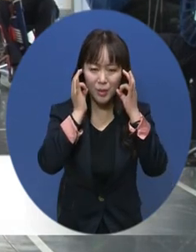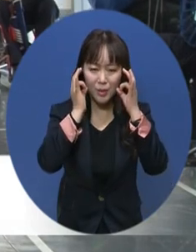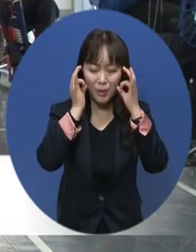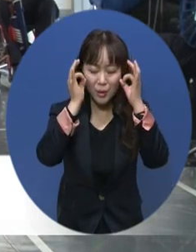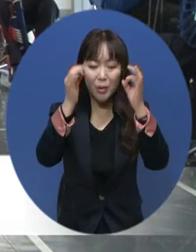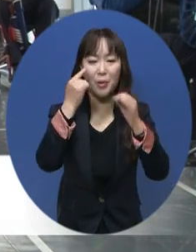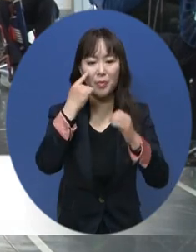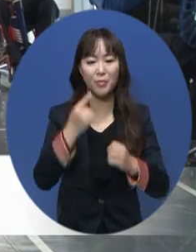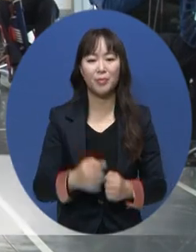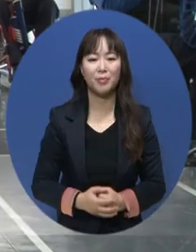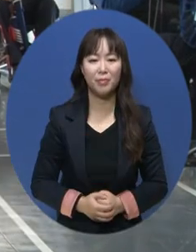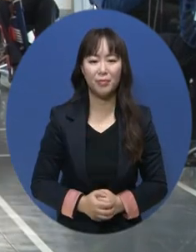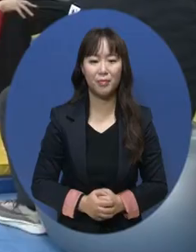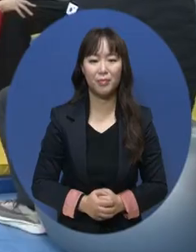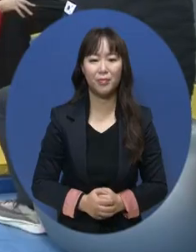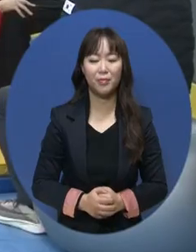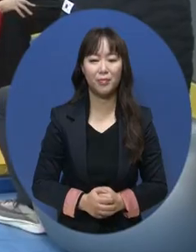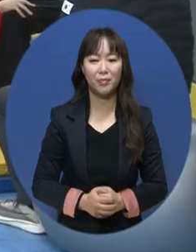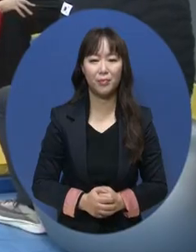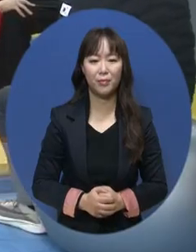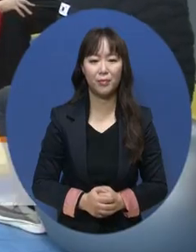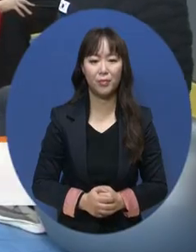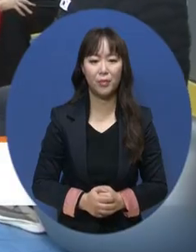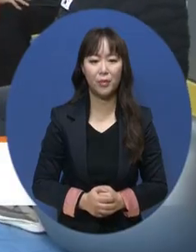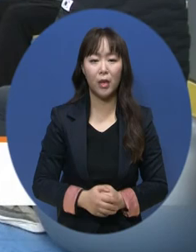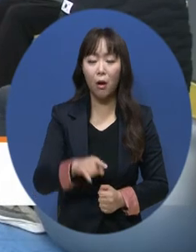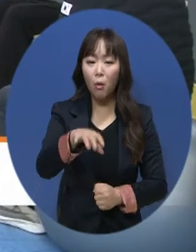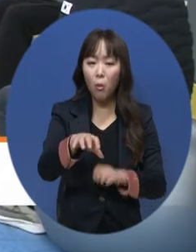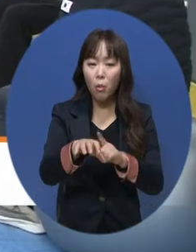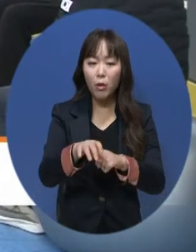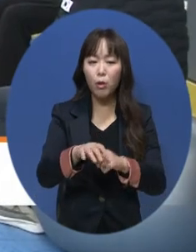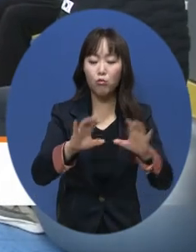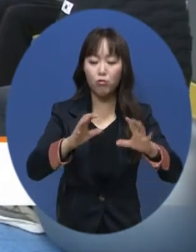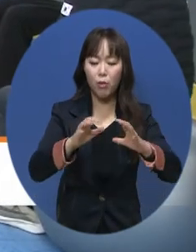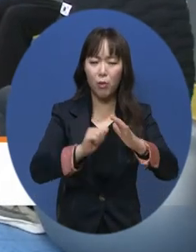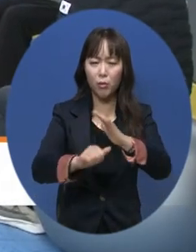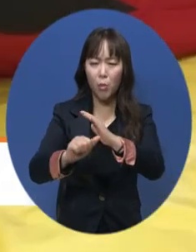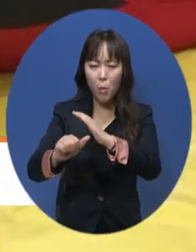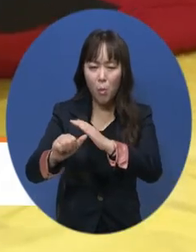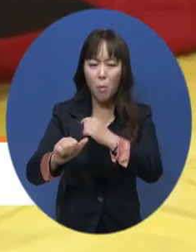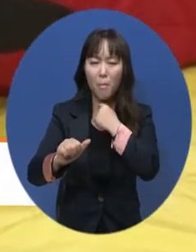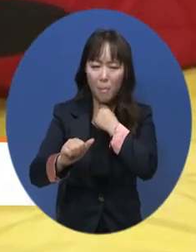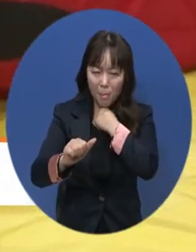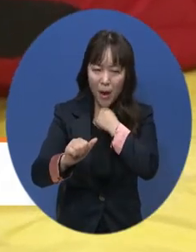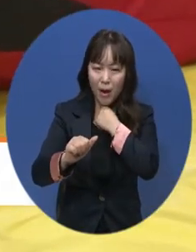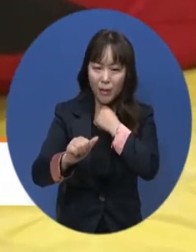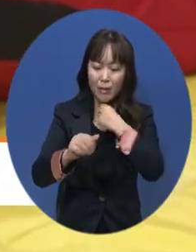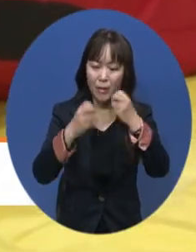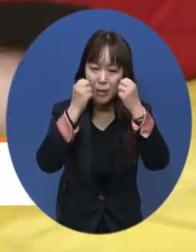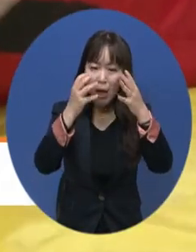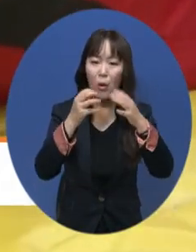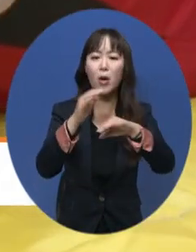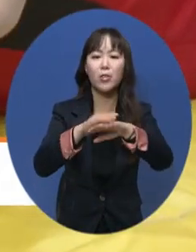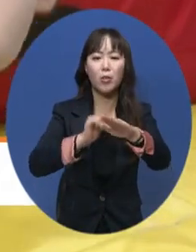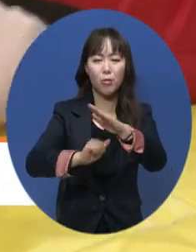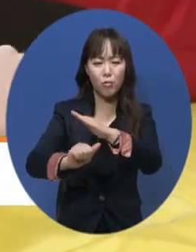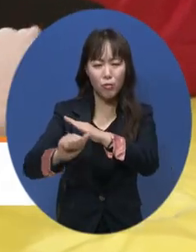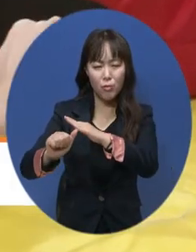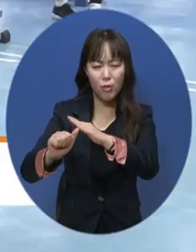최선을 다해보겠습니다. 이천 훈련원에는 국가대표를 꿈꾸는 신인 선수들의 열정도 함께하고